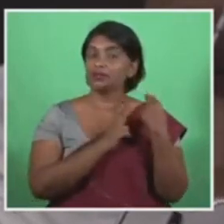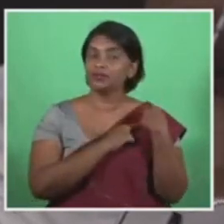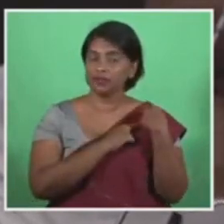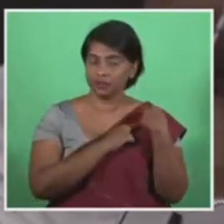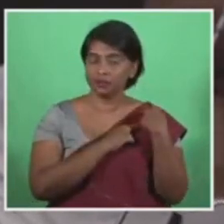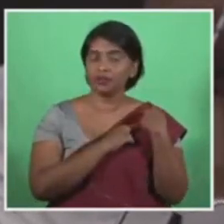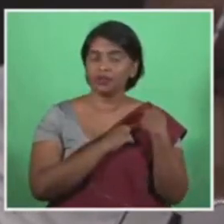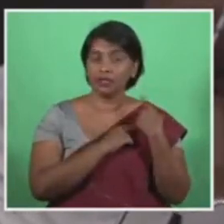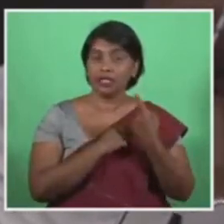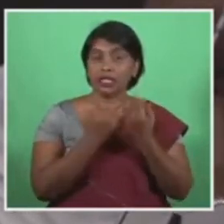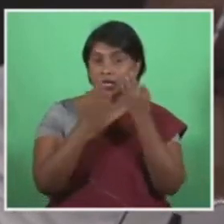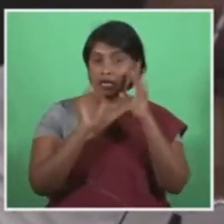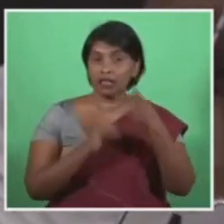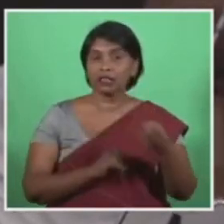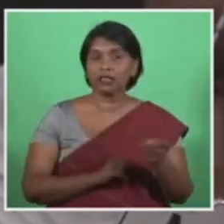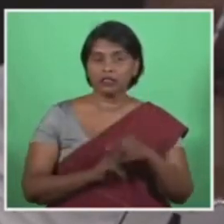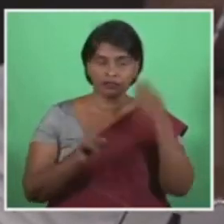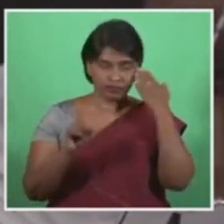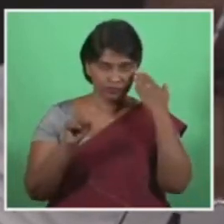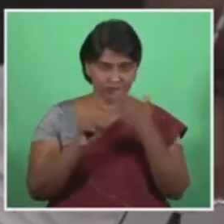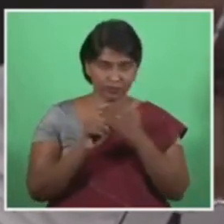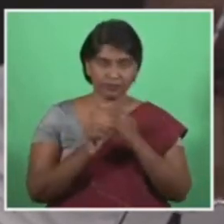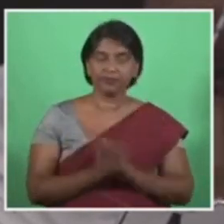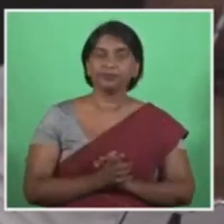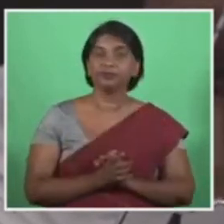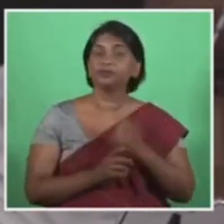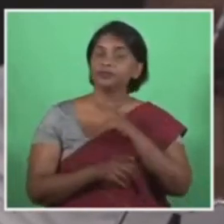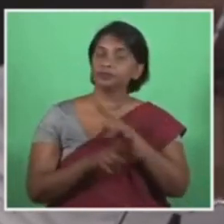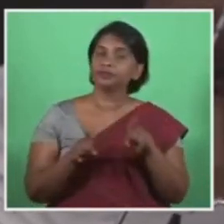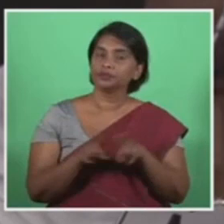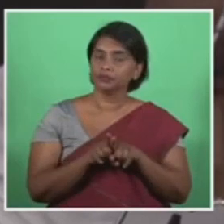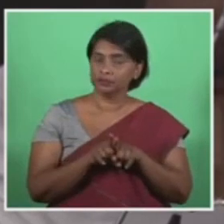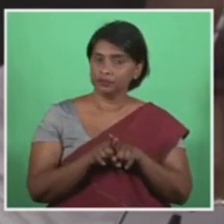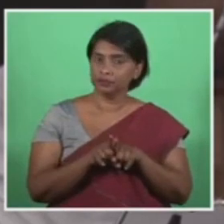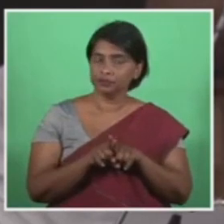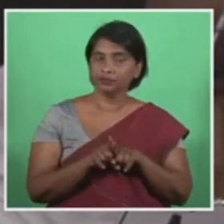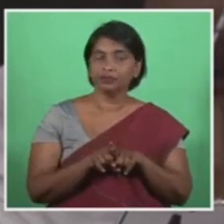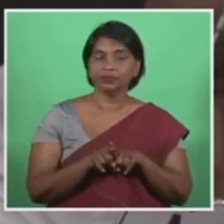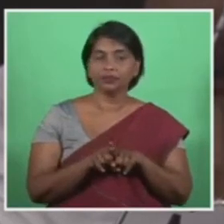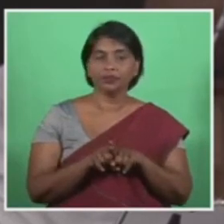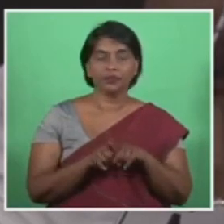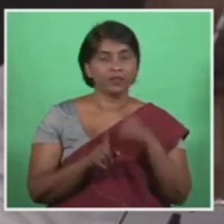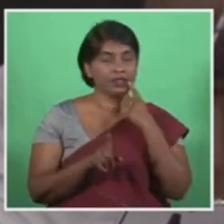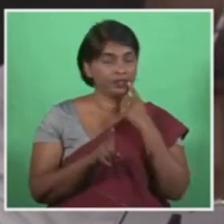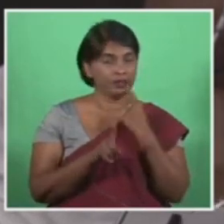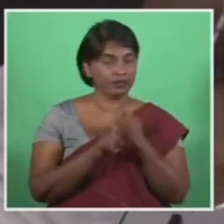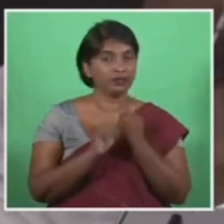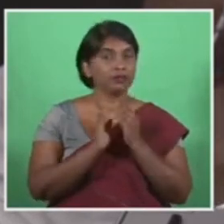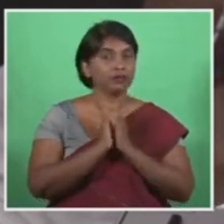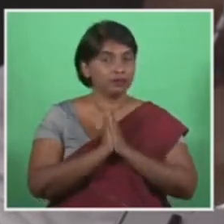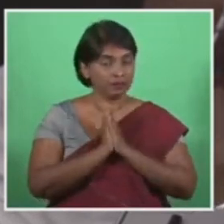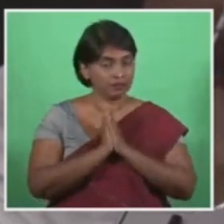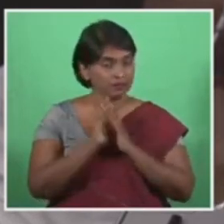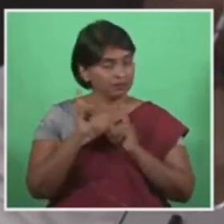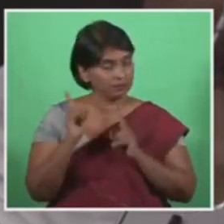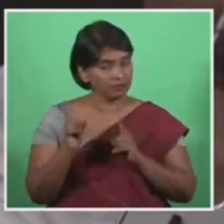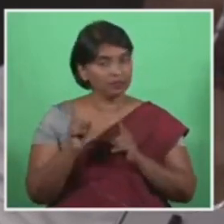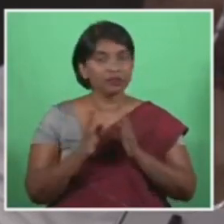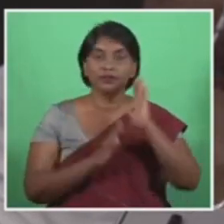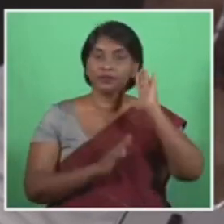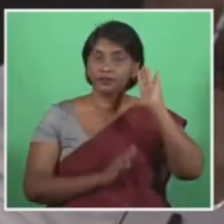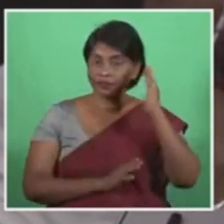निध संधा एवागेम दलदा मंदिर